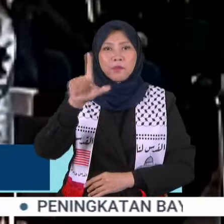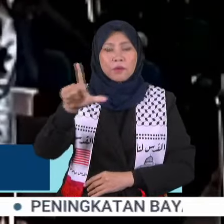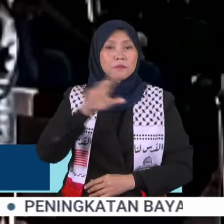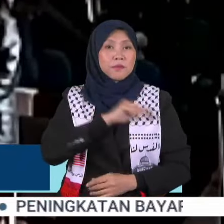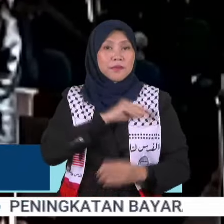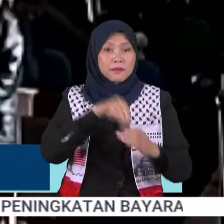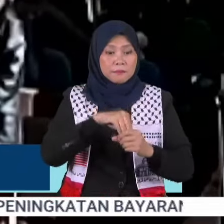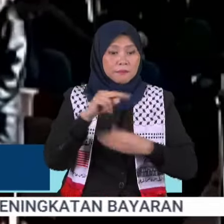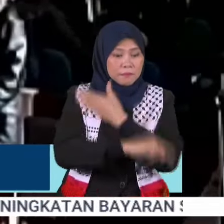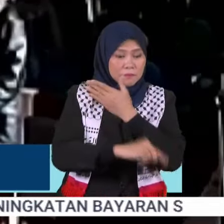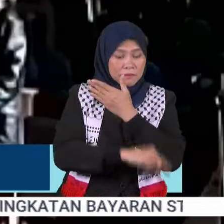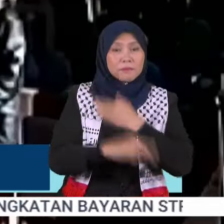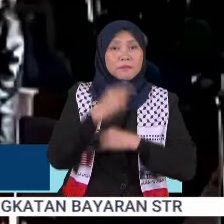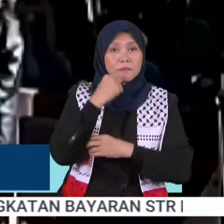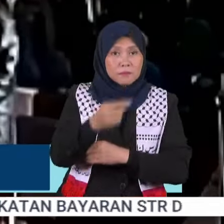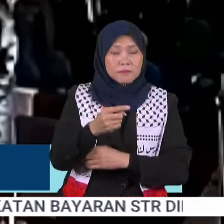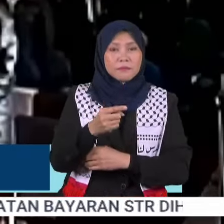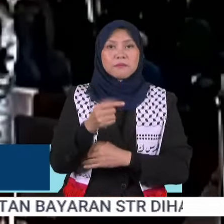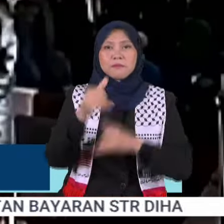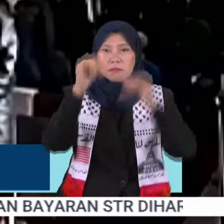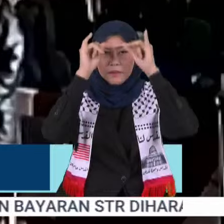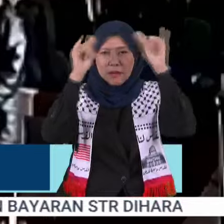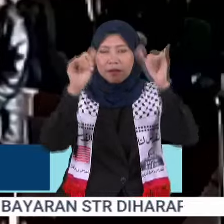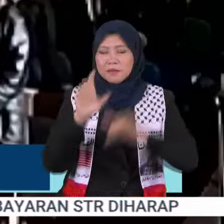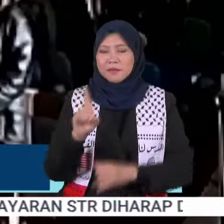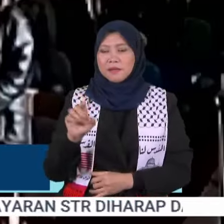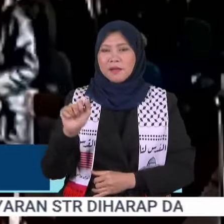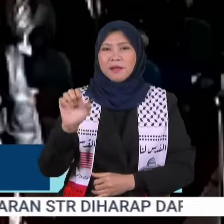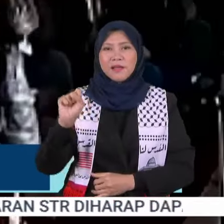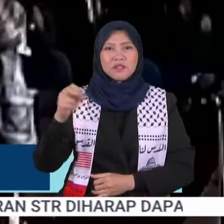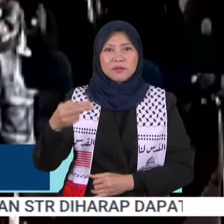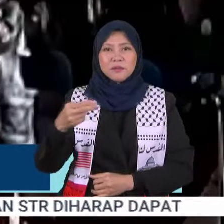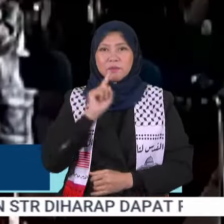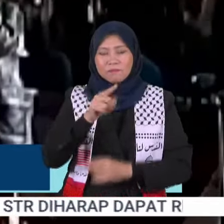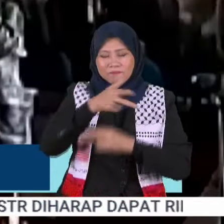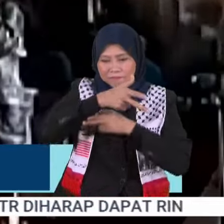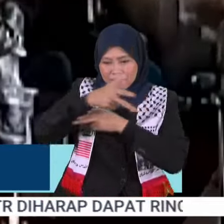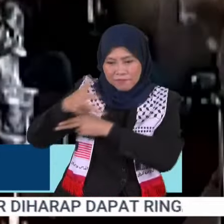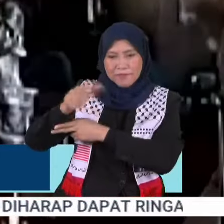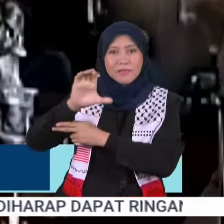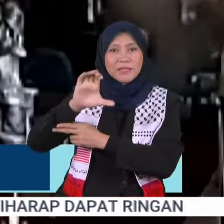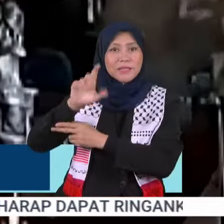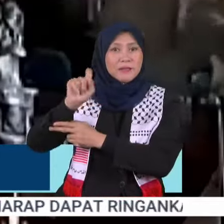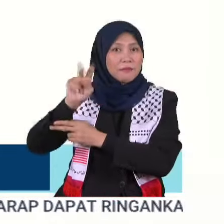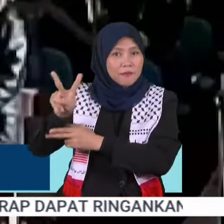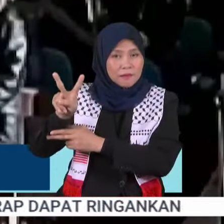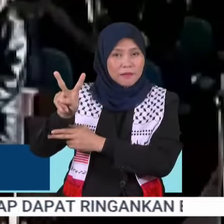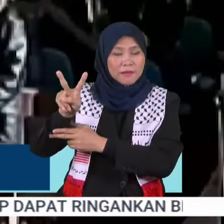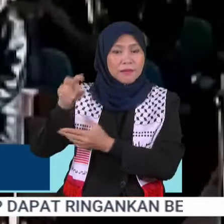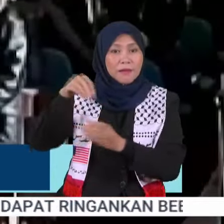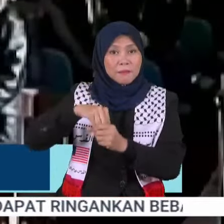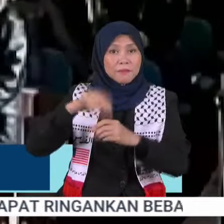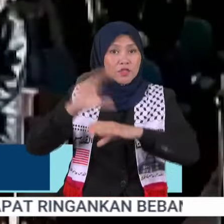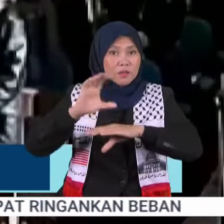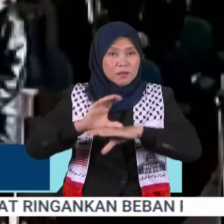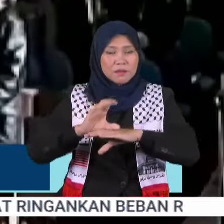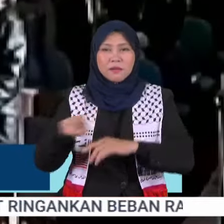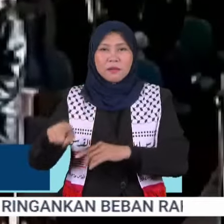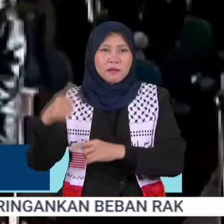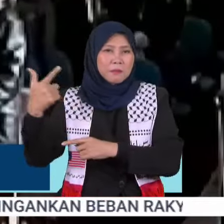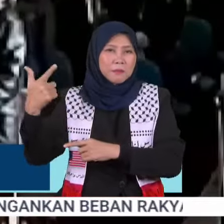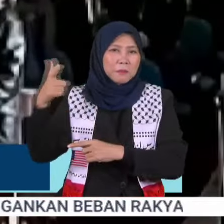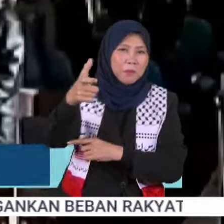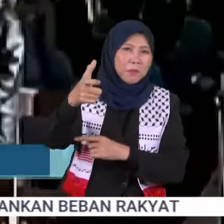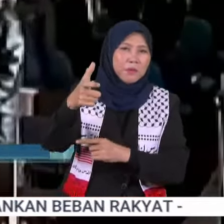berkata serangan berkenaan didalangi kumpulan peganas Daesh. Menerusi rakaman kamera lita tertutup CCTV di dalam gereja, mangsa ditembak